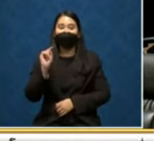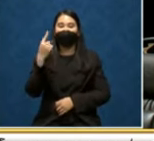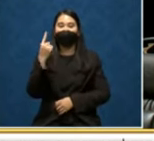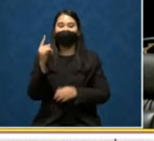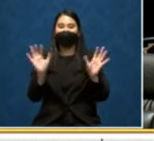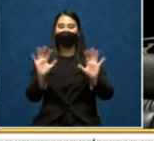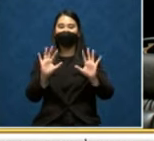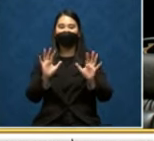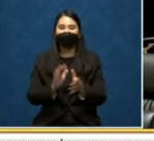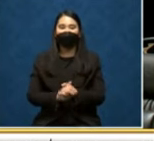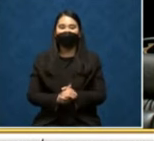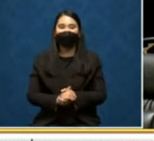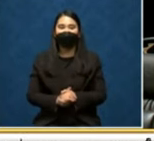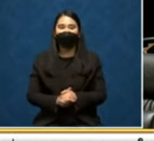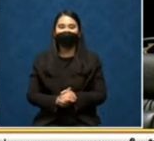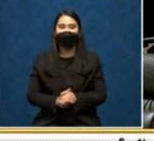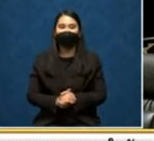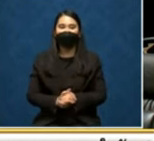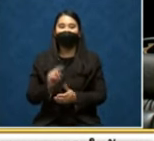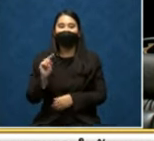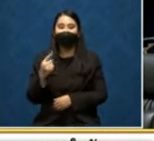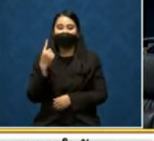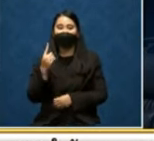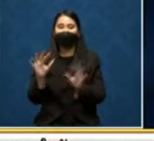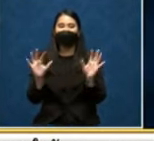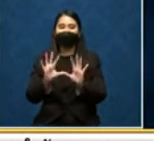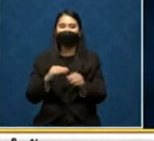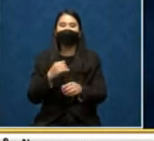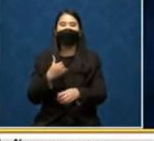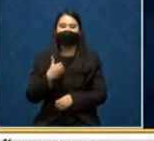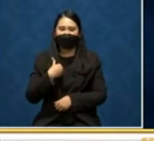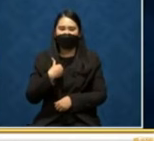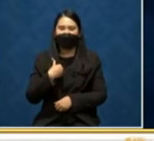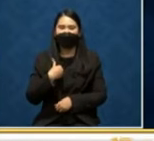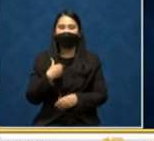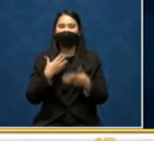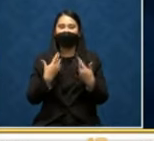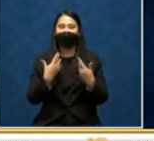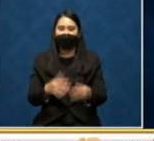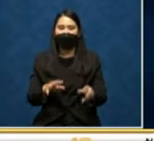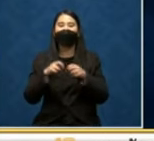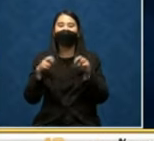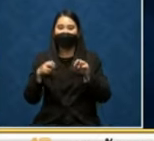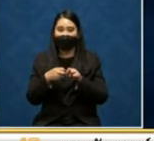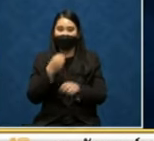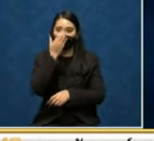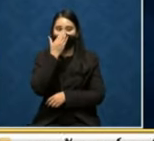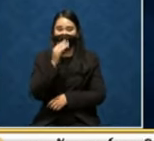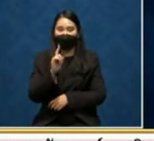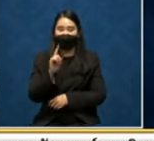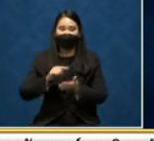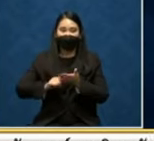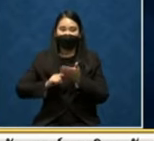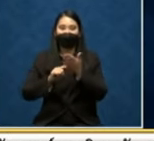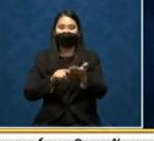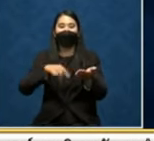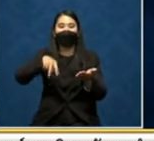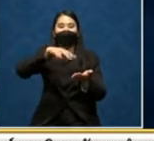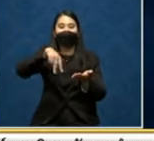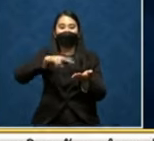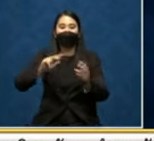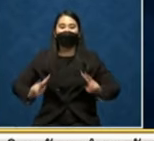ท่านประธานเรื่องราวเหล่านี้เป็นเรื่องที่มันเกิดขึ้นแล้วมันมีปัญหาเพราะได้ส่งไปตรวจสอบในหน่วย